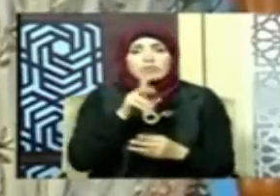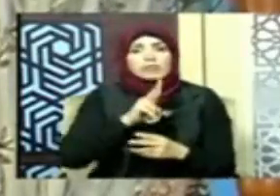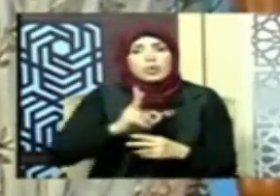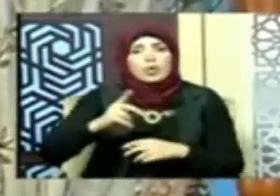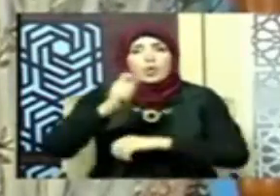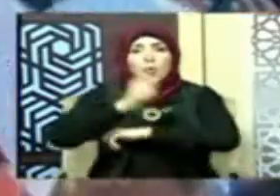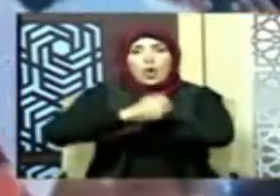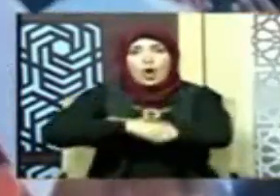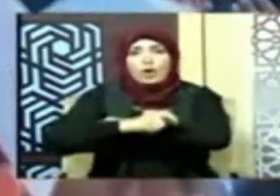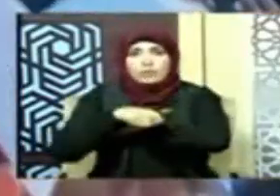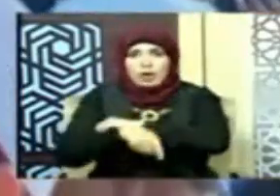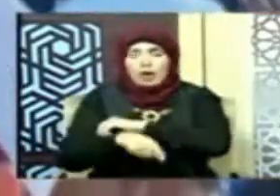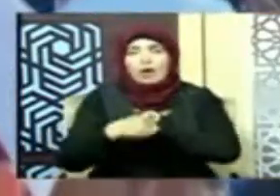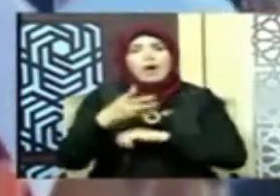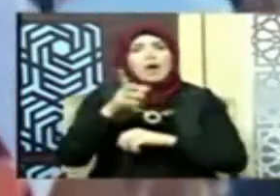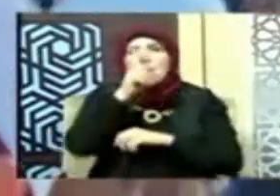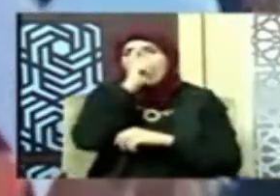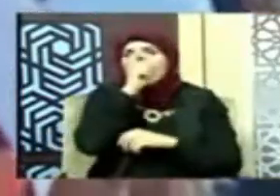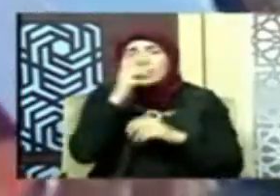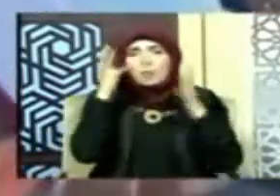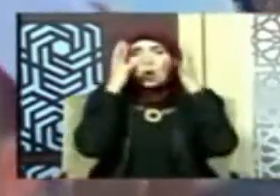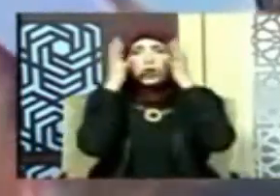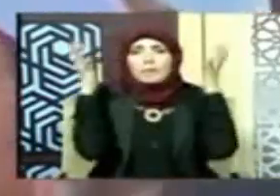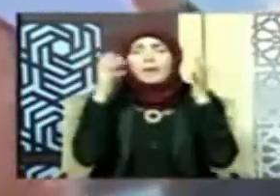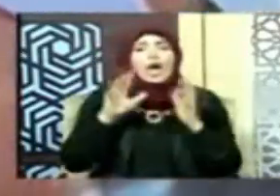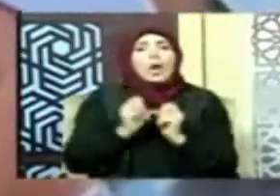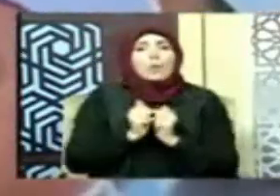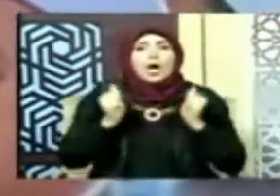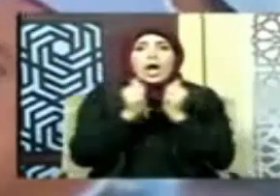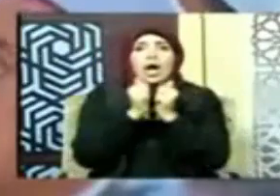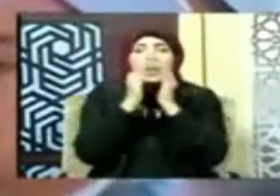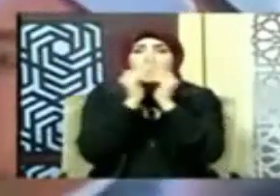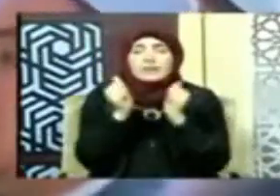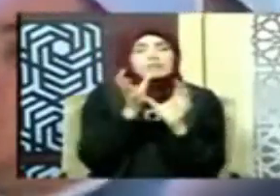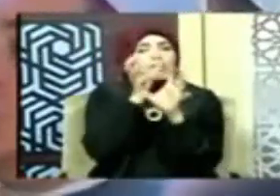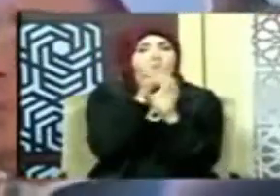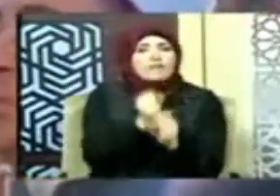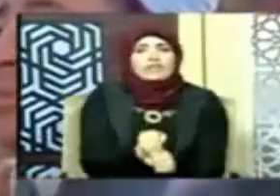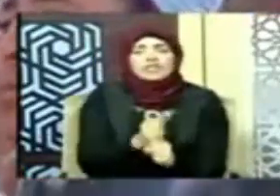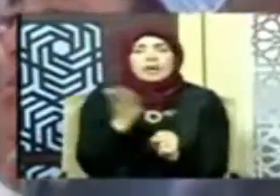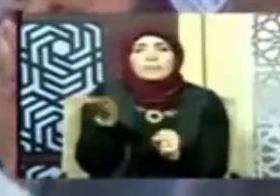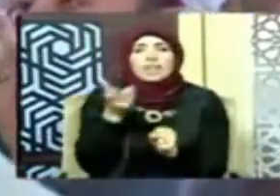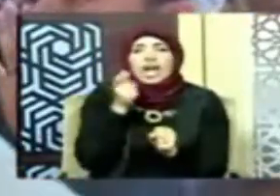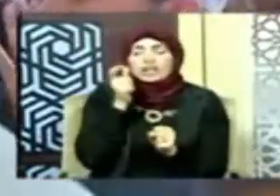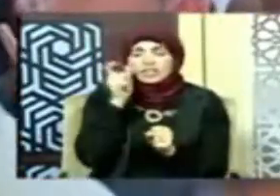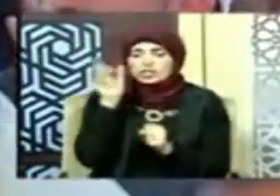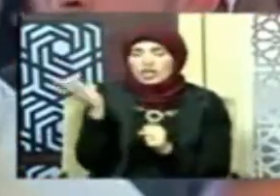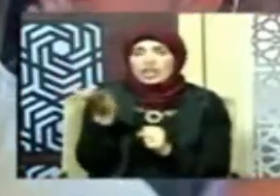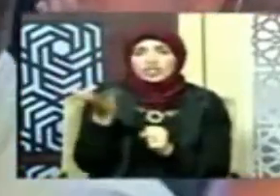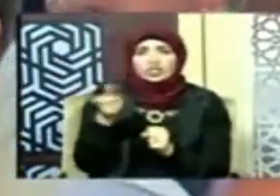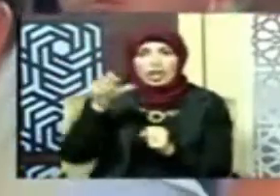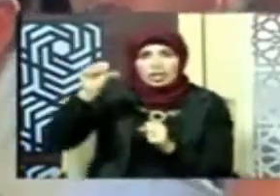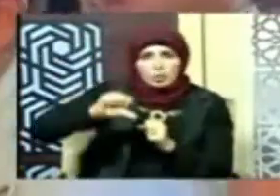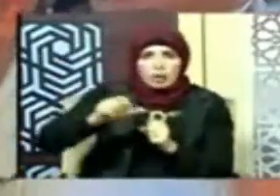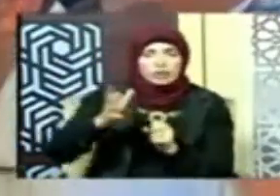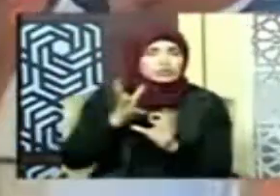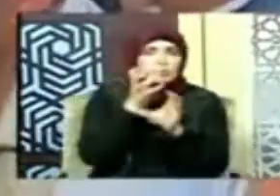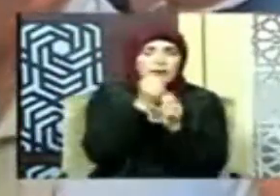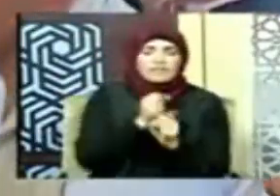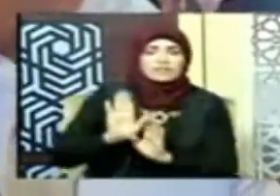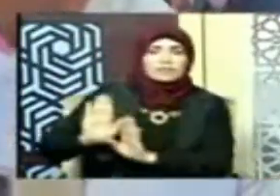وقضاءها وأزهارها وعلماءها وأهلها من كل سوء ومكروه، ووفق اللهم